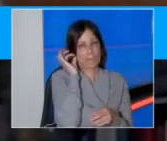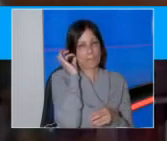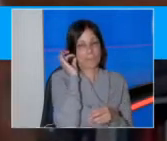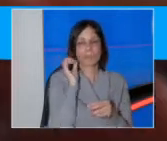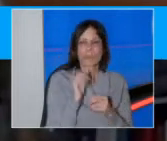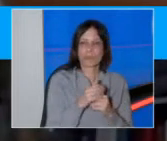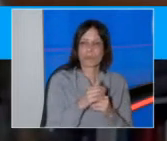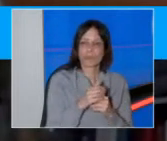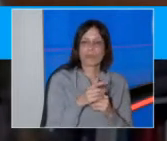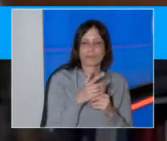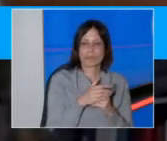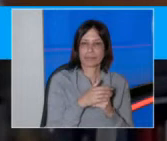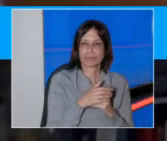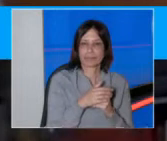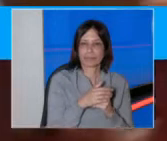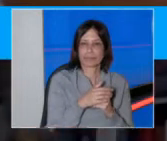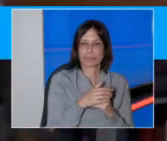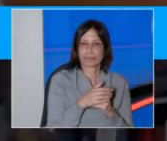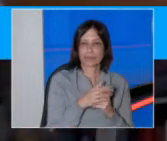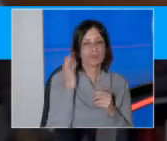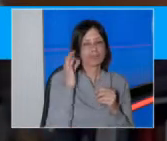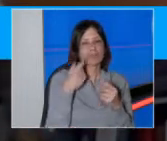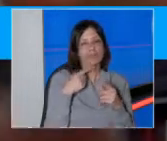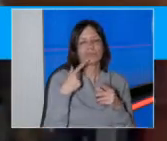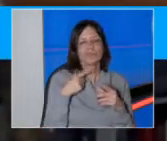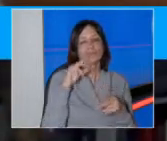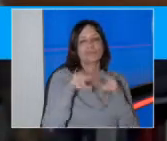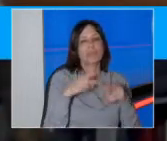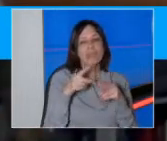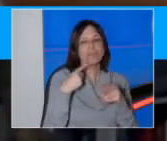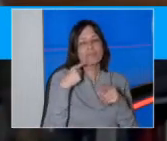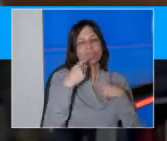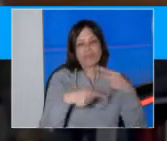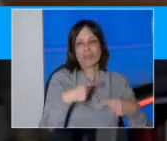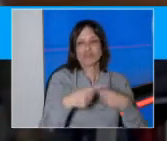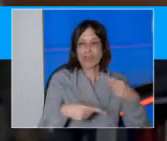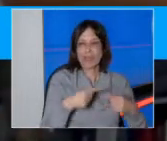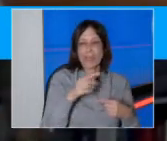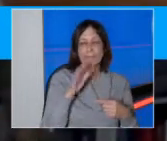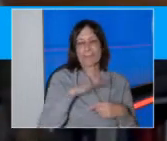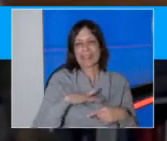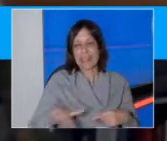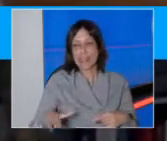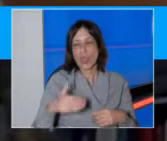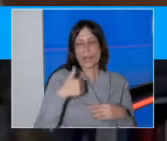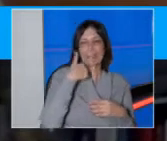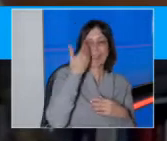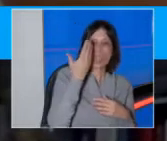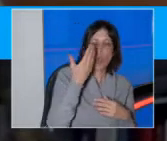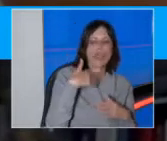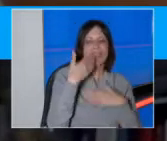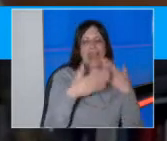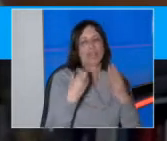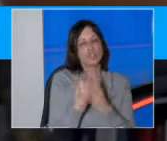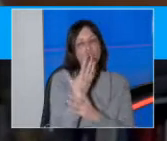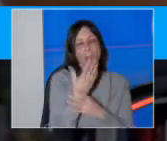כאלה על רצף השנים, על רצף, על הרצף, כן, אם מדובר בקטינות, בבגירות, אם מדובר בתהליכי